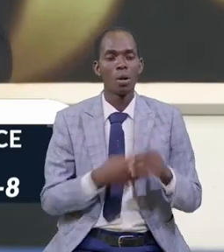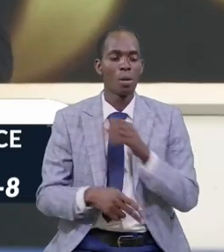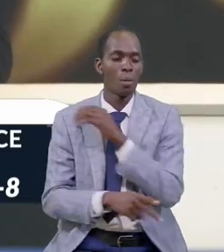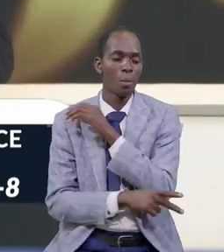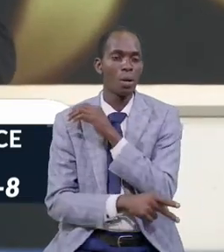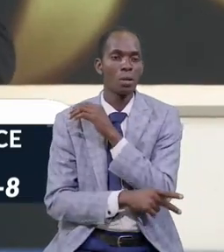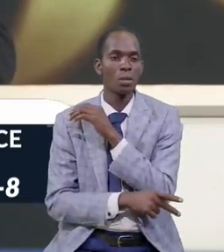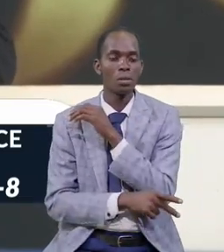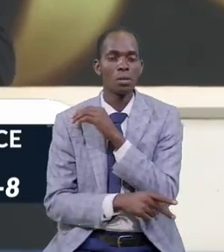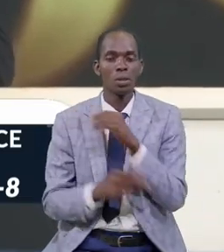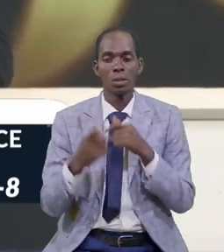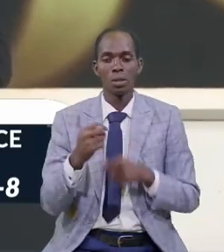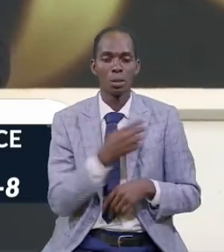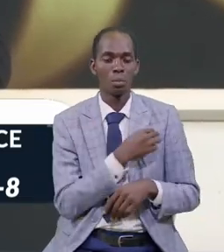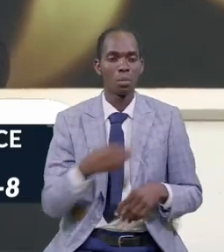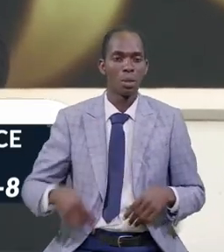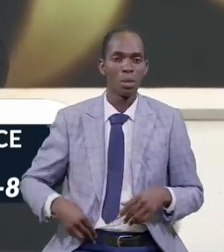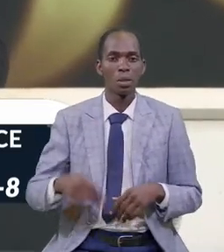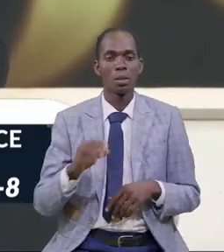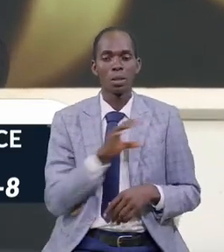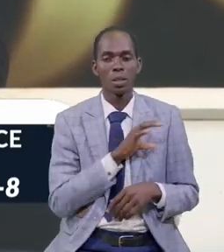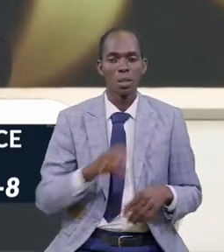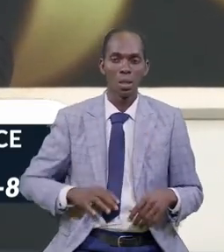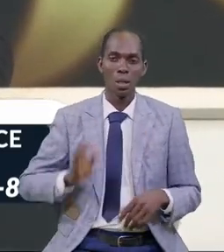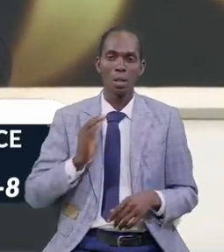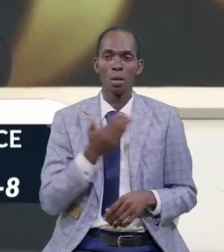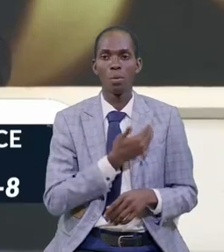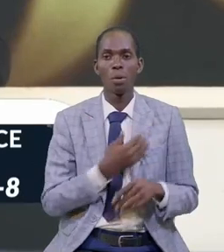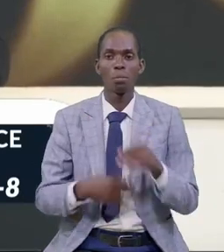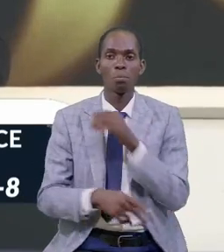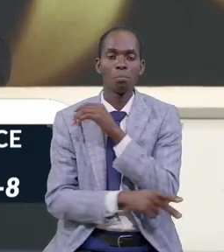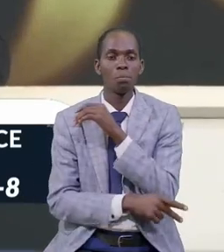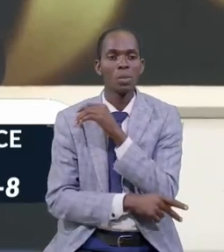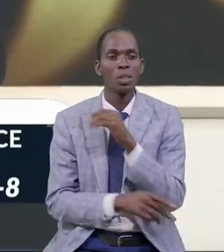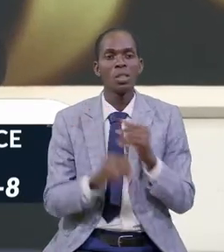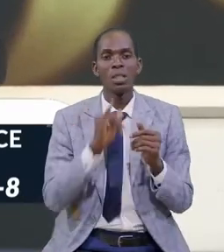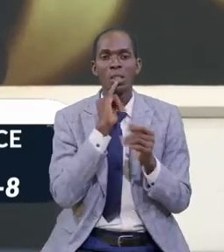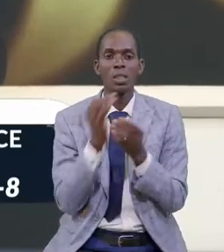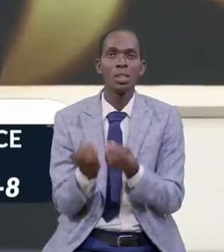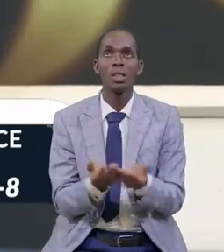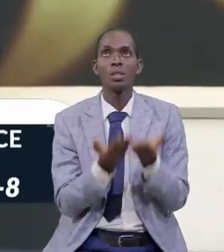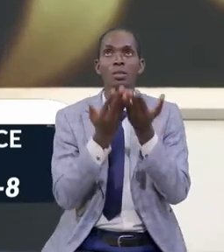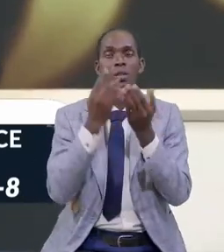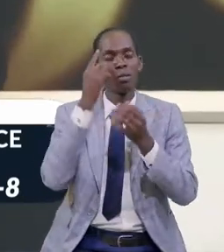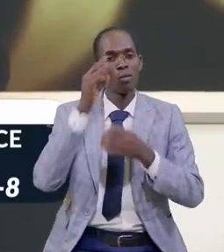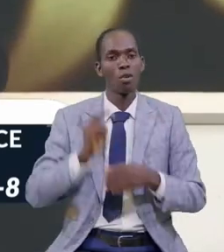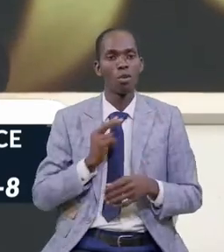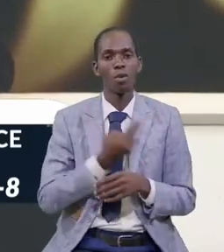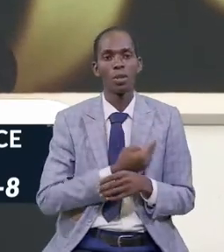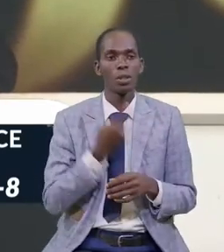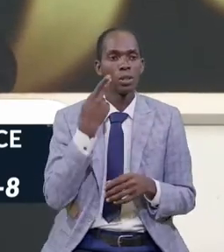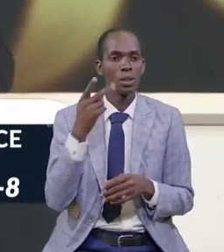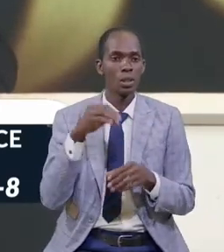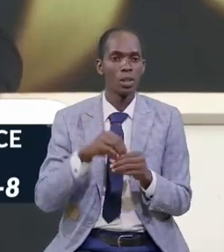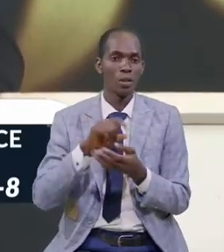même Christ notre Pâque le Messie a été immolé verset